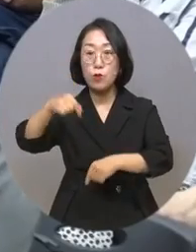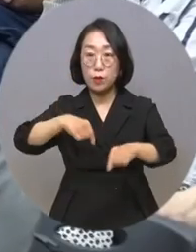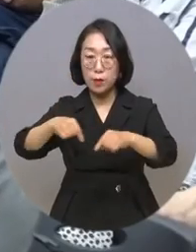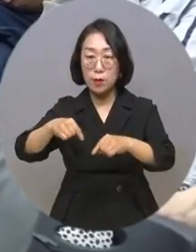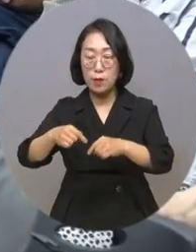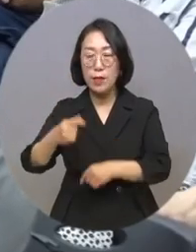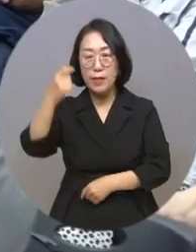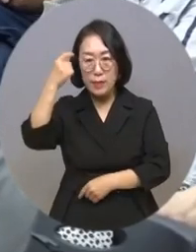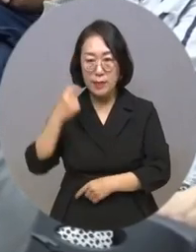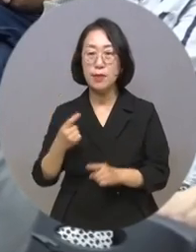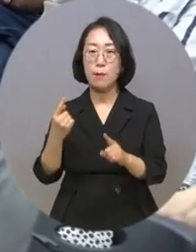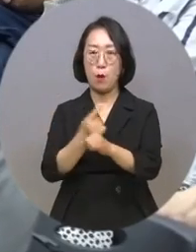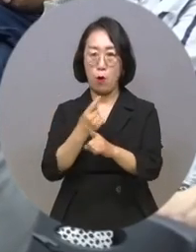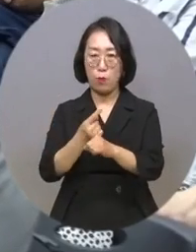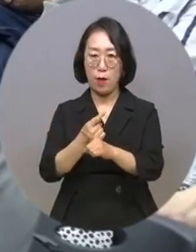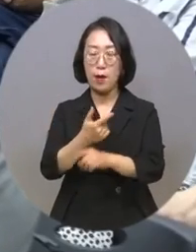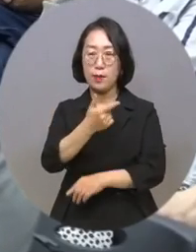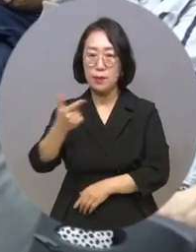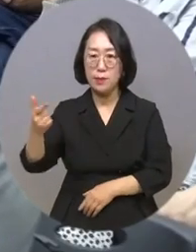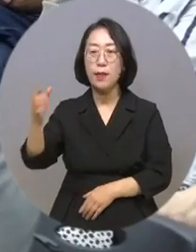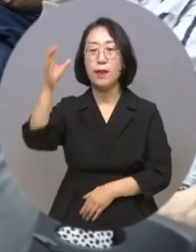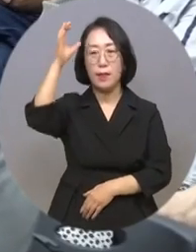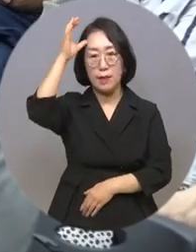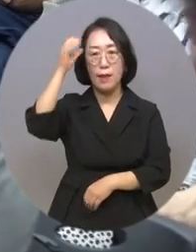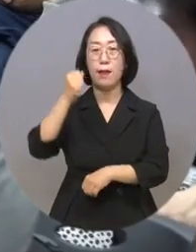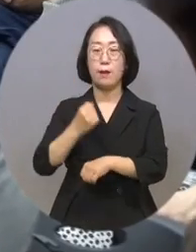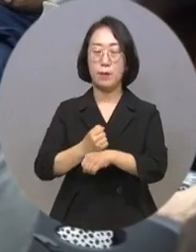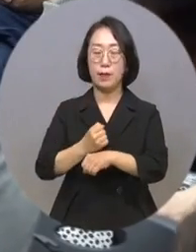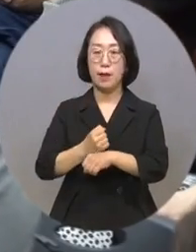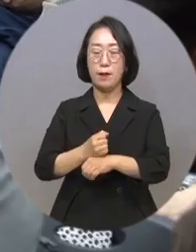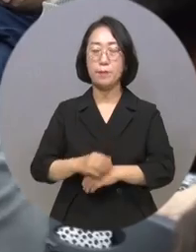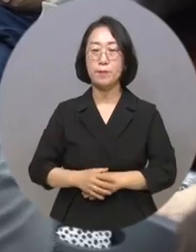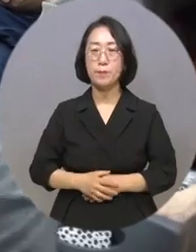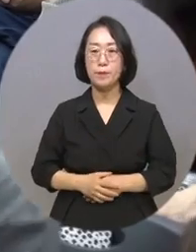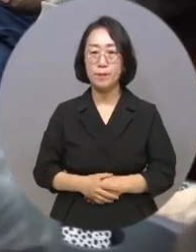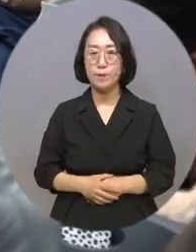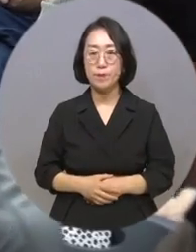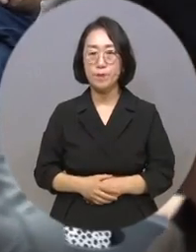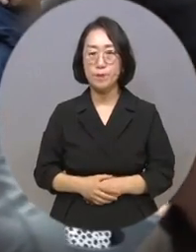많은 변화를 가져올 것으로 보입니다. 복지TV 경기방송 정우선입니다.